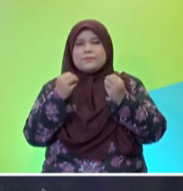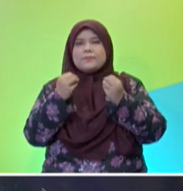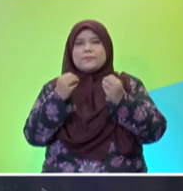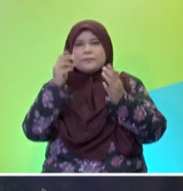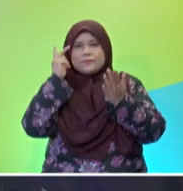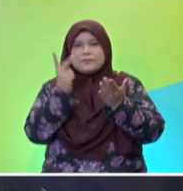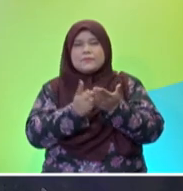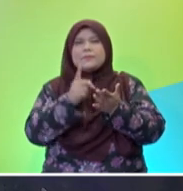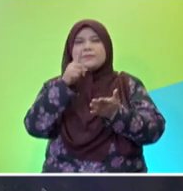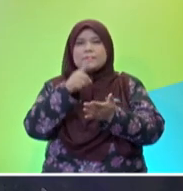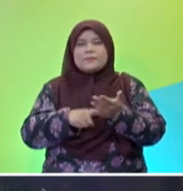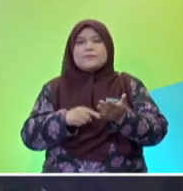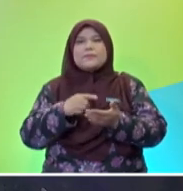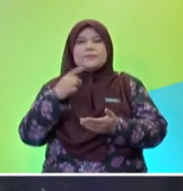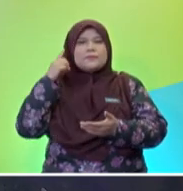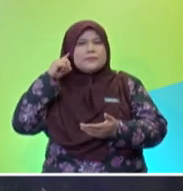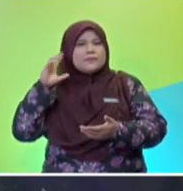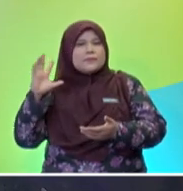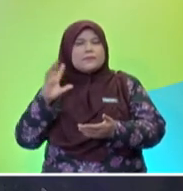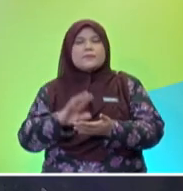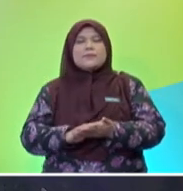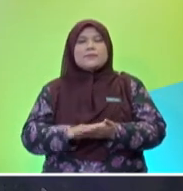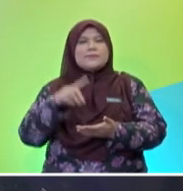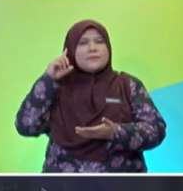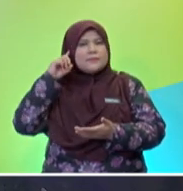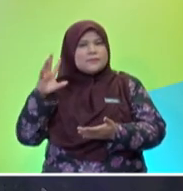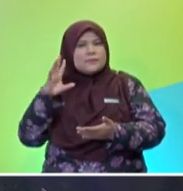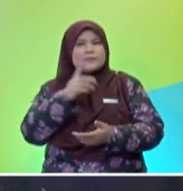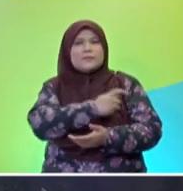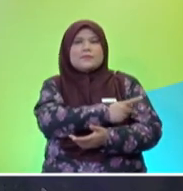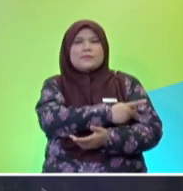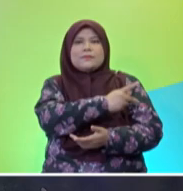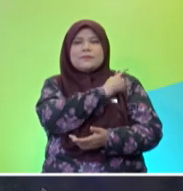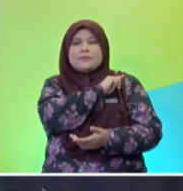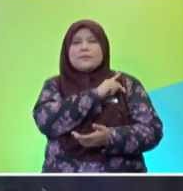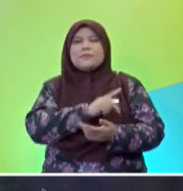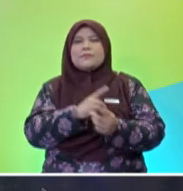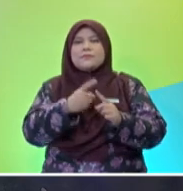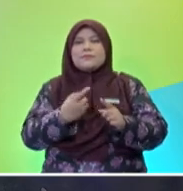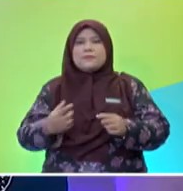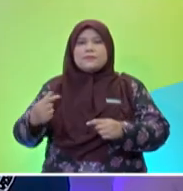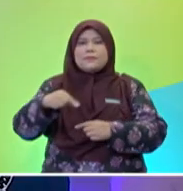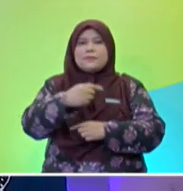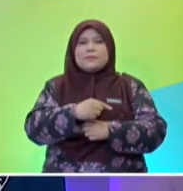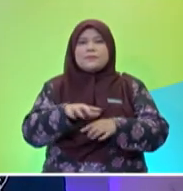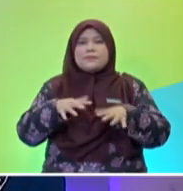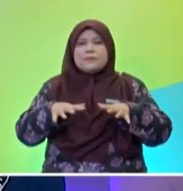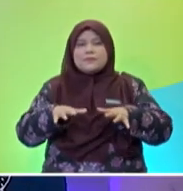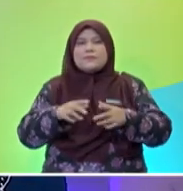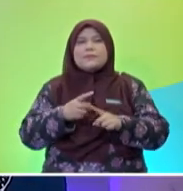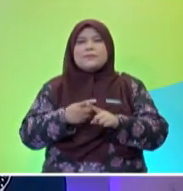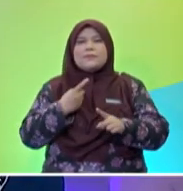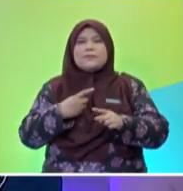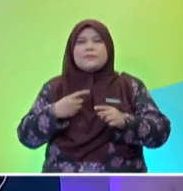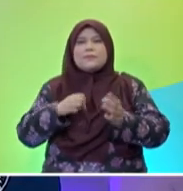Apa itu bunyi baik bunyi adalah energi atau penggelombang dari benda yang bergetar sebagai sumber